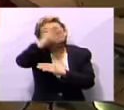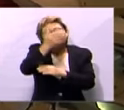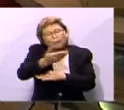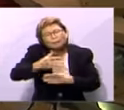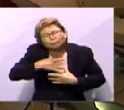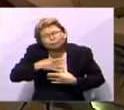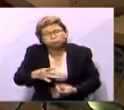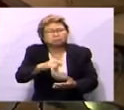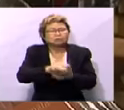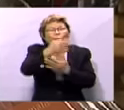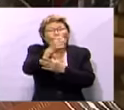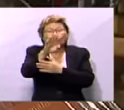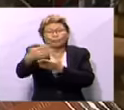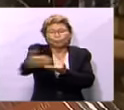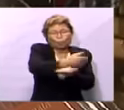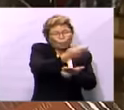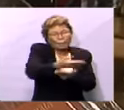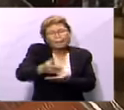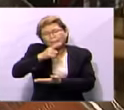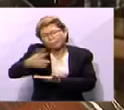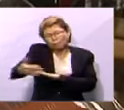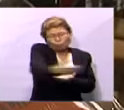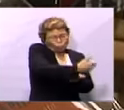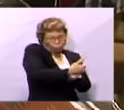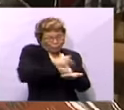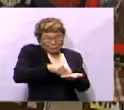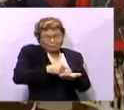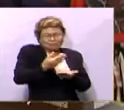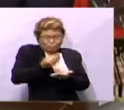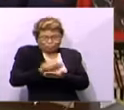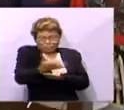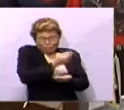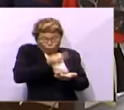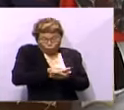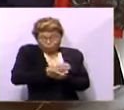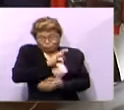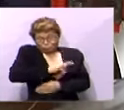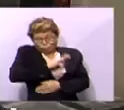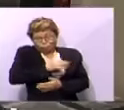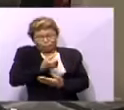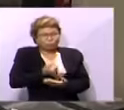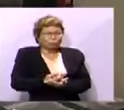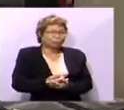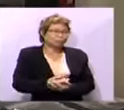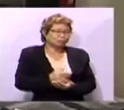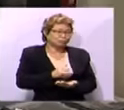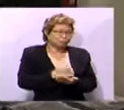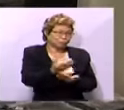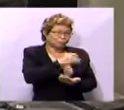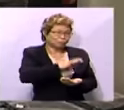diminati. Hobi mengumpul barangan lama ini juga dapat menjadi sumber pendapatan yang menguntungkan.